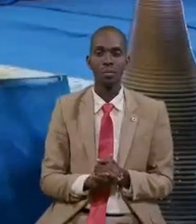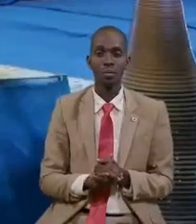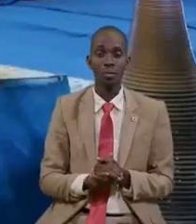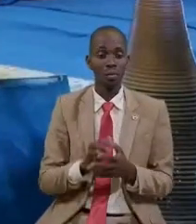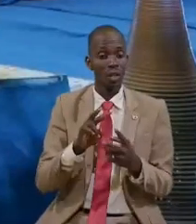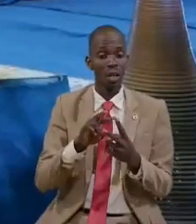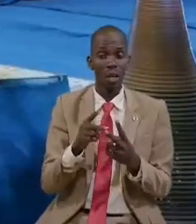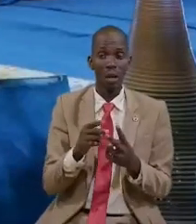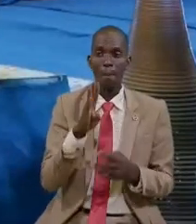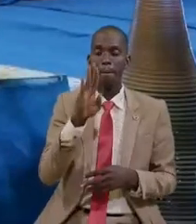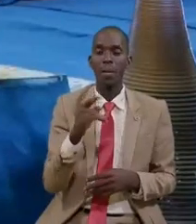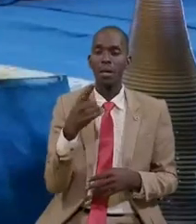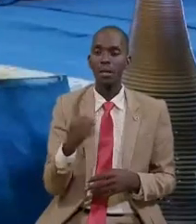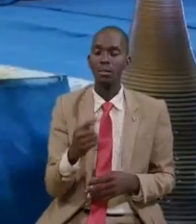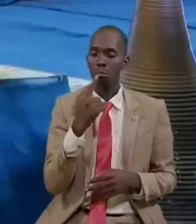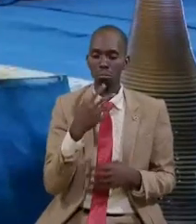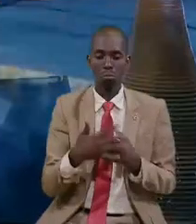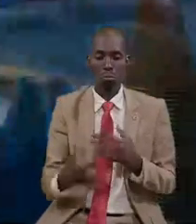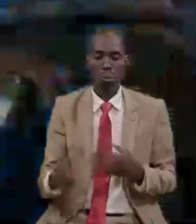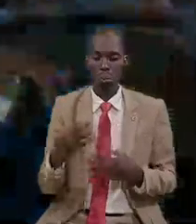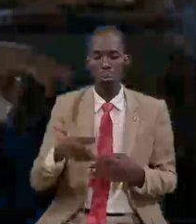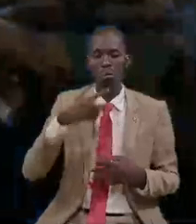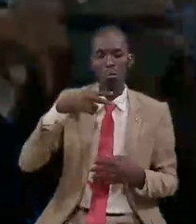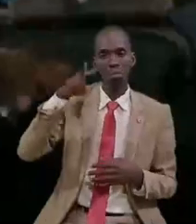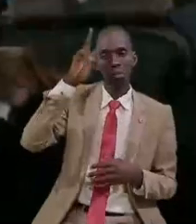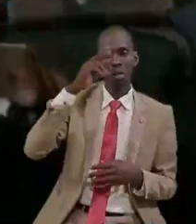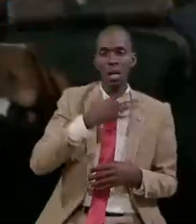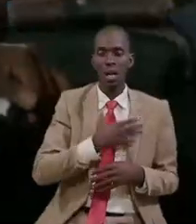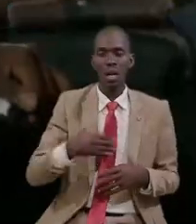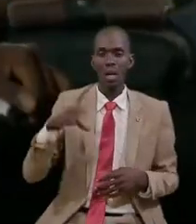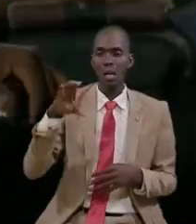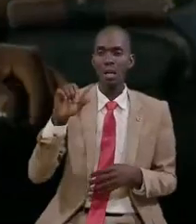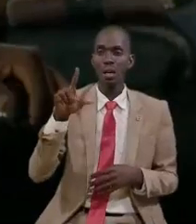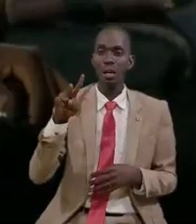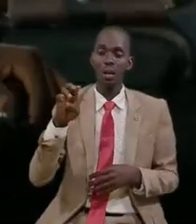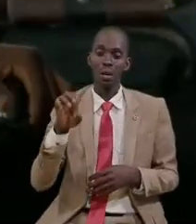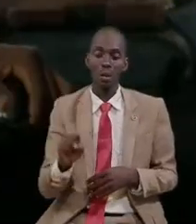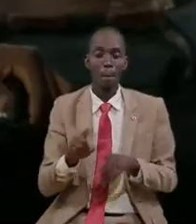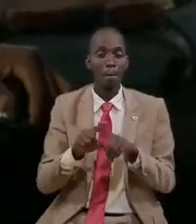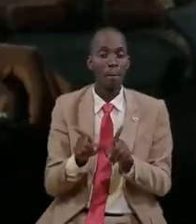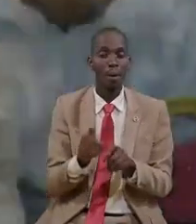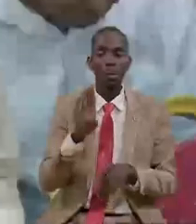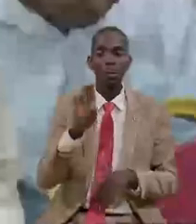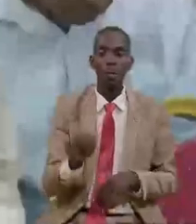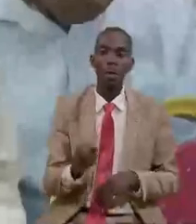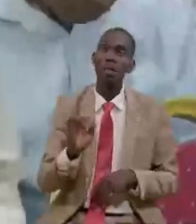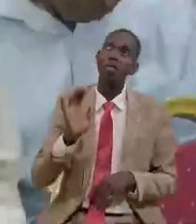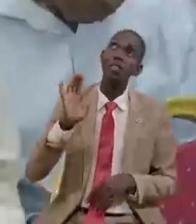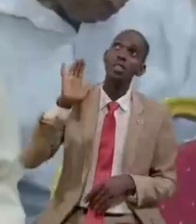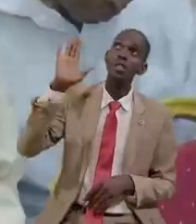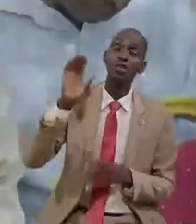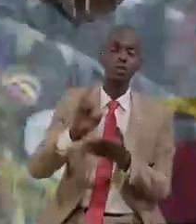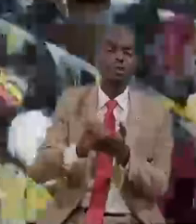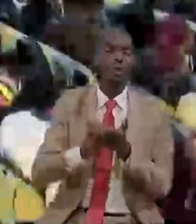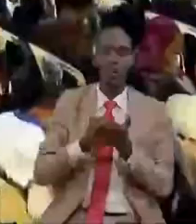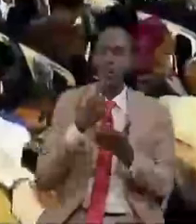Et il est entré une fois pour toutes dans le lieu très saint, non avec le sang des boucs et des veaux,